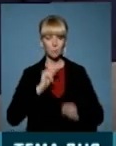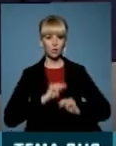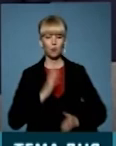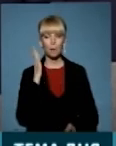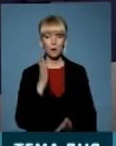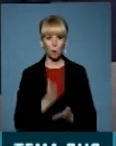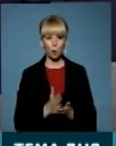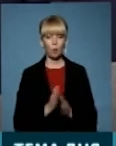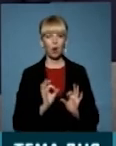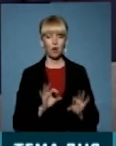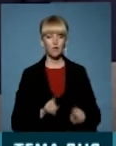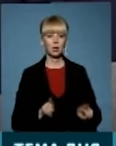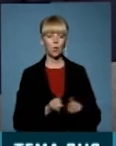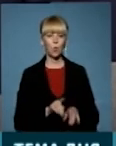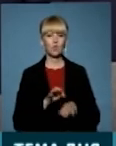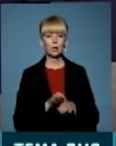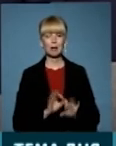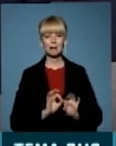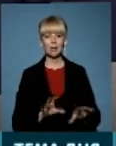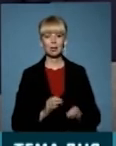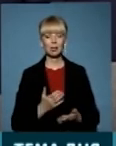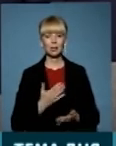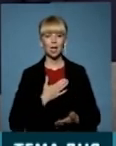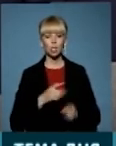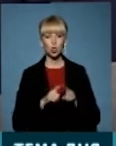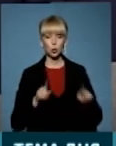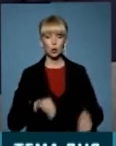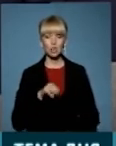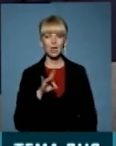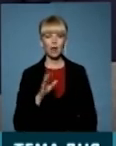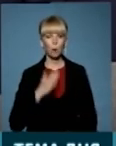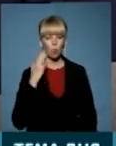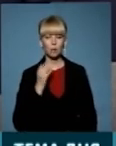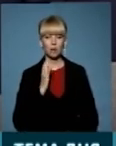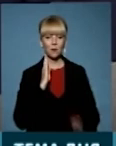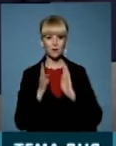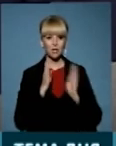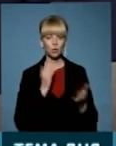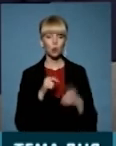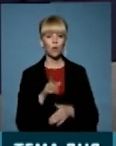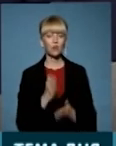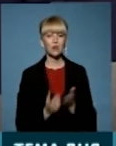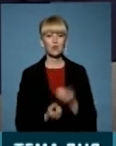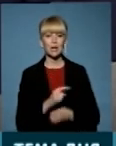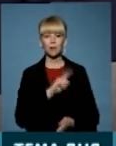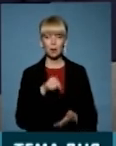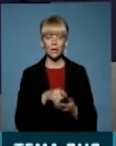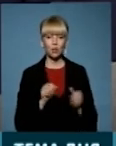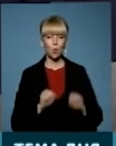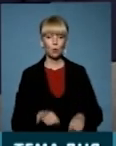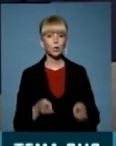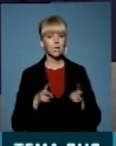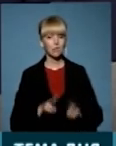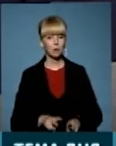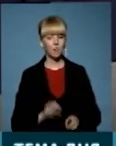ми в прямому ефірі, також ведеться трансляція на нашій сторінці ТРК Буковина на Фейсбук. Тож, якщо у вас виникають запитання, ви можете